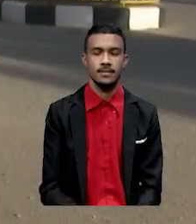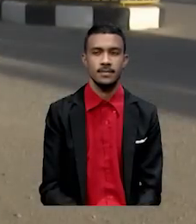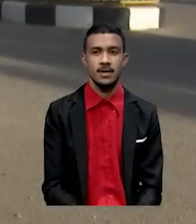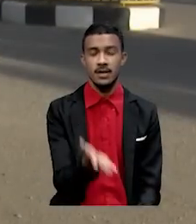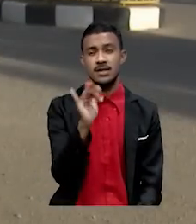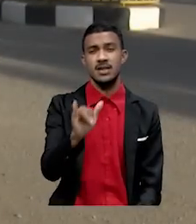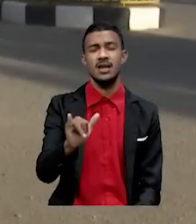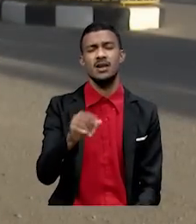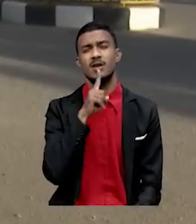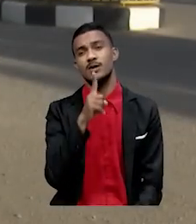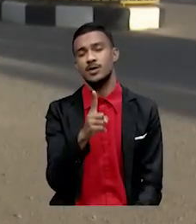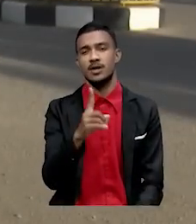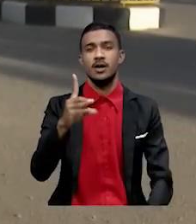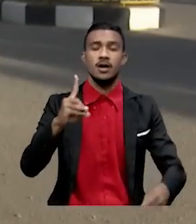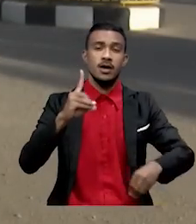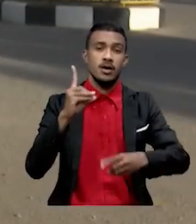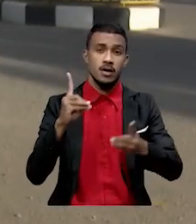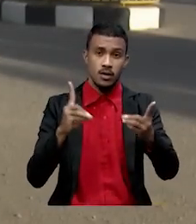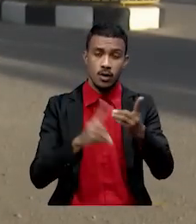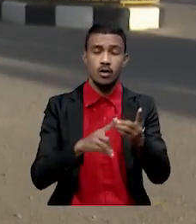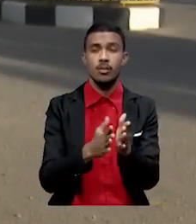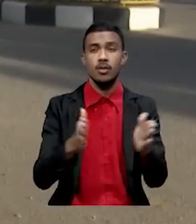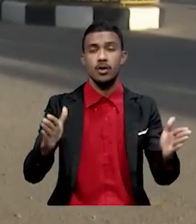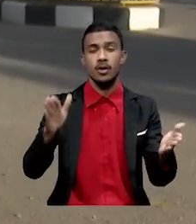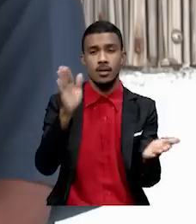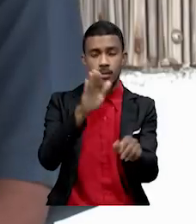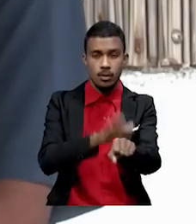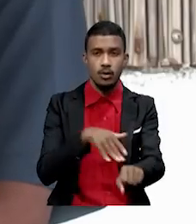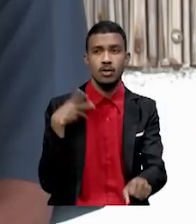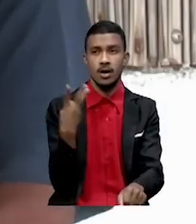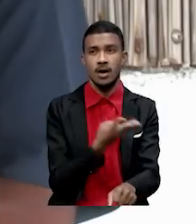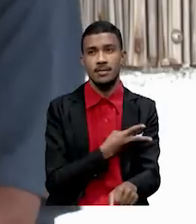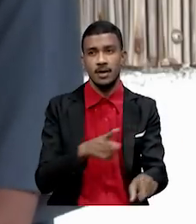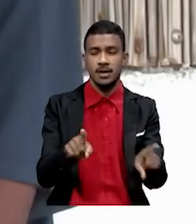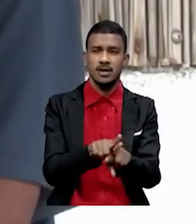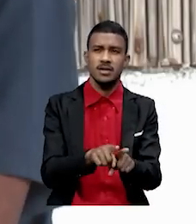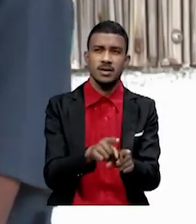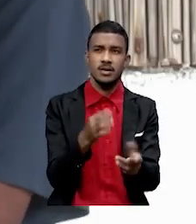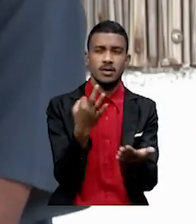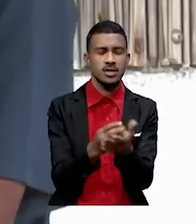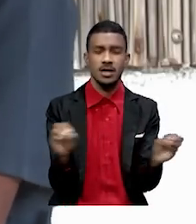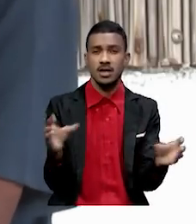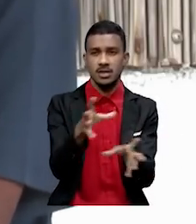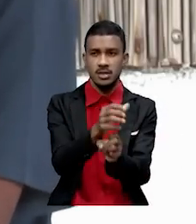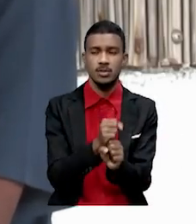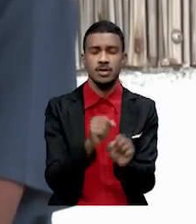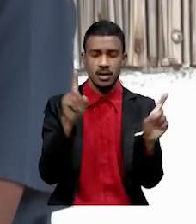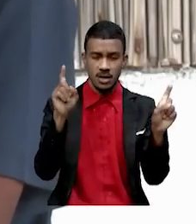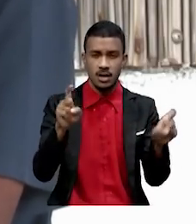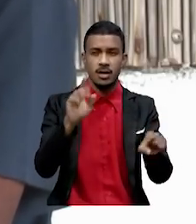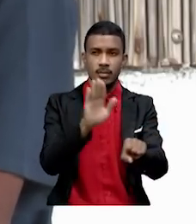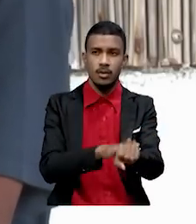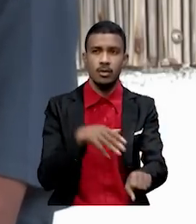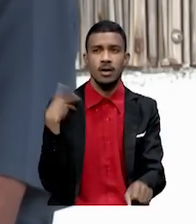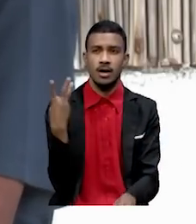Sira be lolos ne lorong bot ne tengi sira be kumbit bot be ami be biar ami be osam lasim biar tengi kumbit bot ulun sir